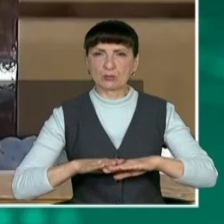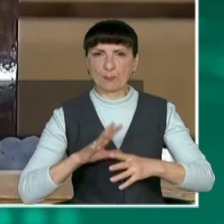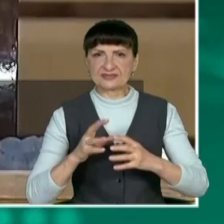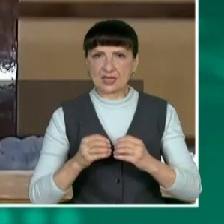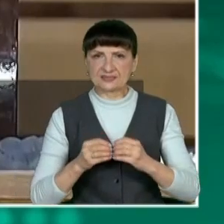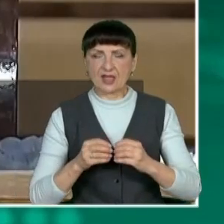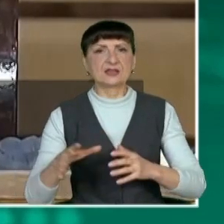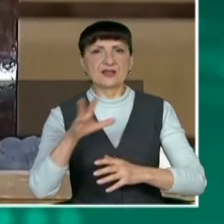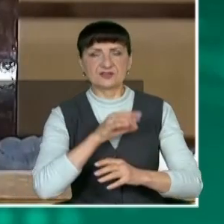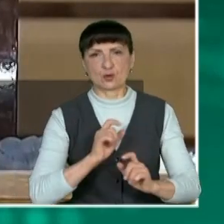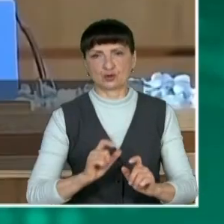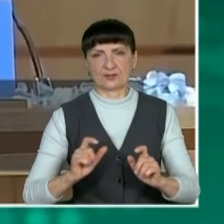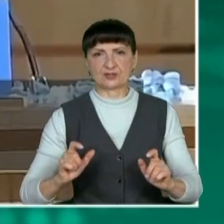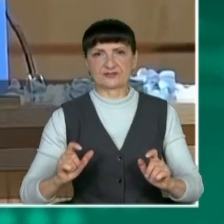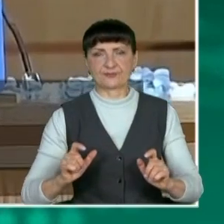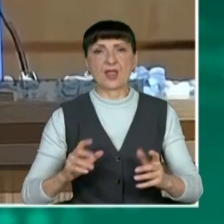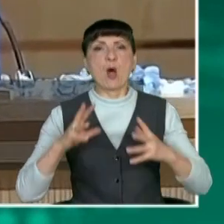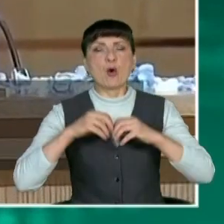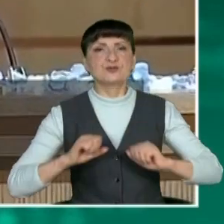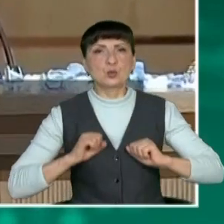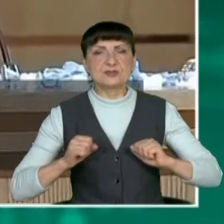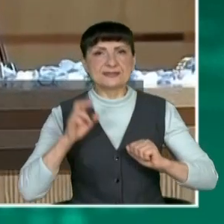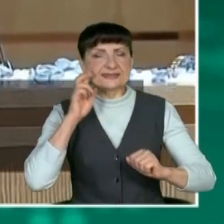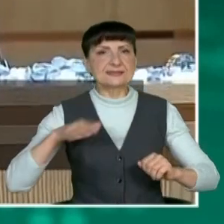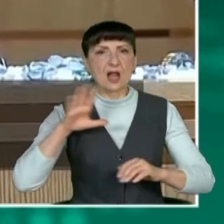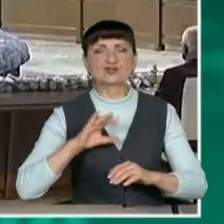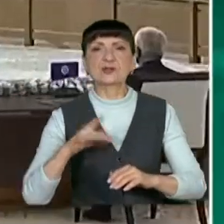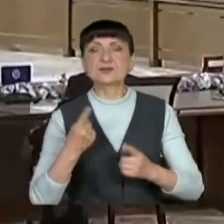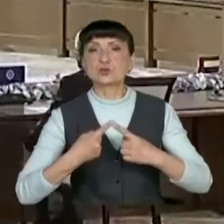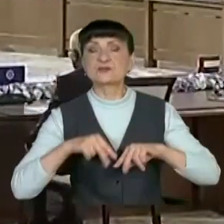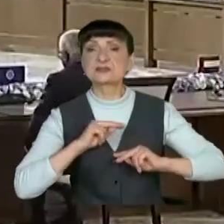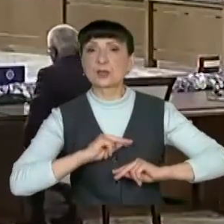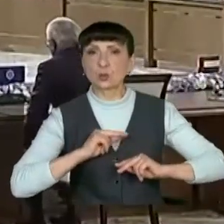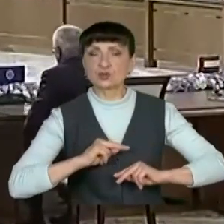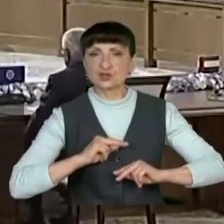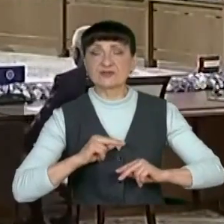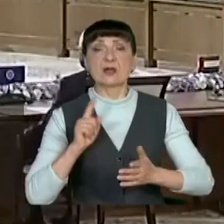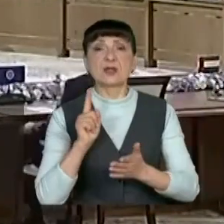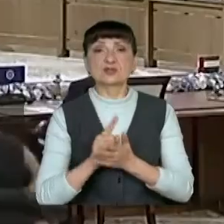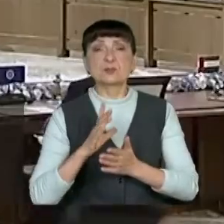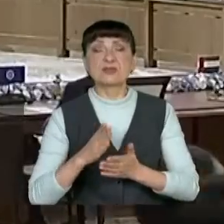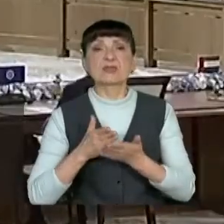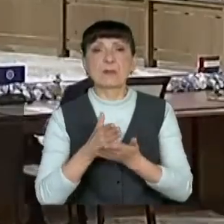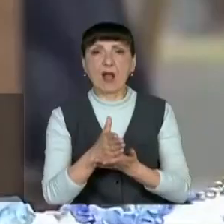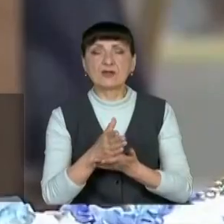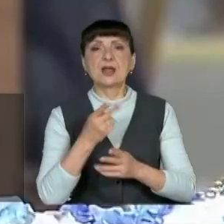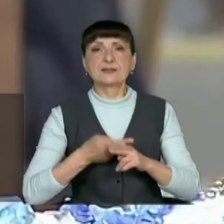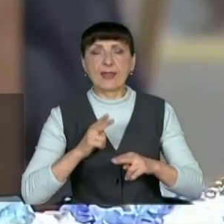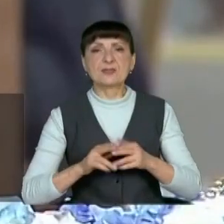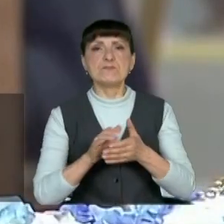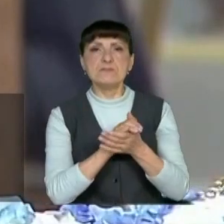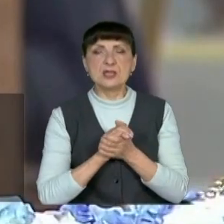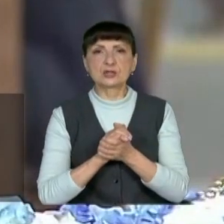последствиям для всего человечества. А общие усилия стран Шанхайской организации сотрудничества должны быть направлены именно на